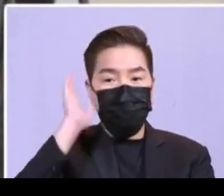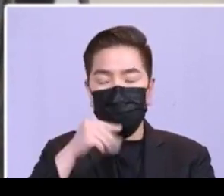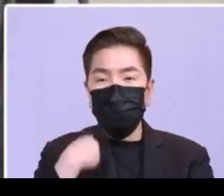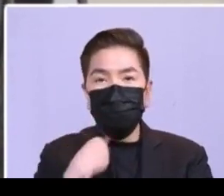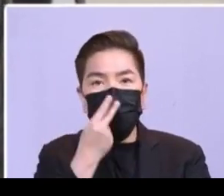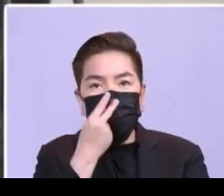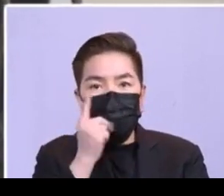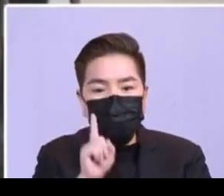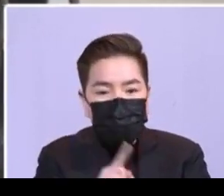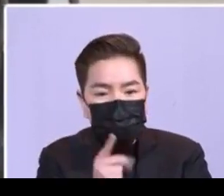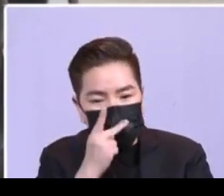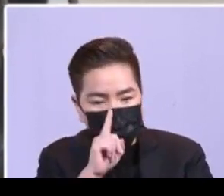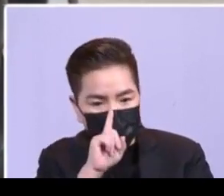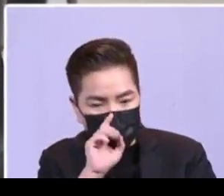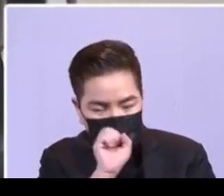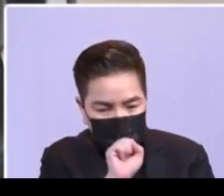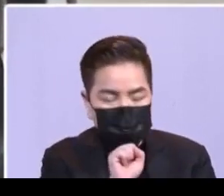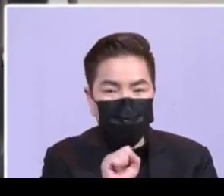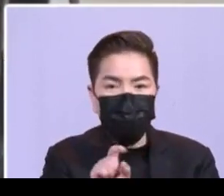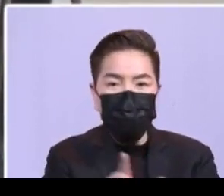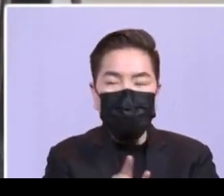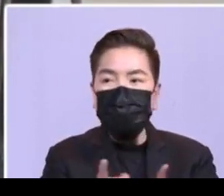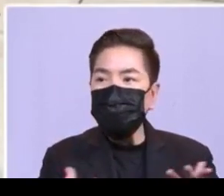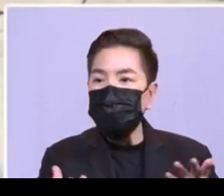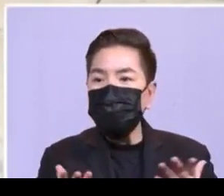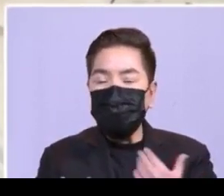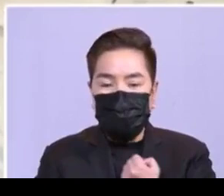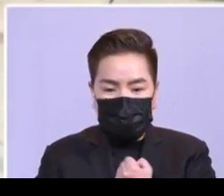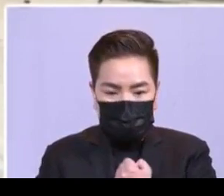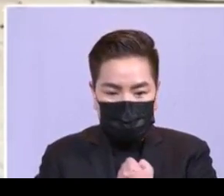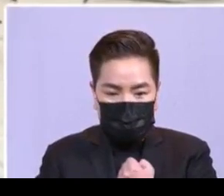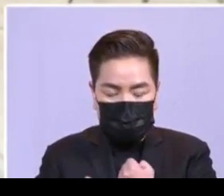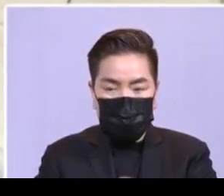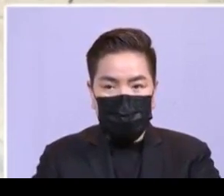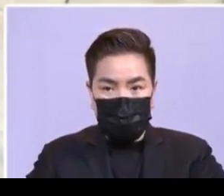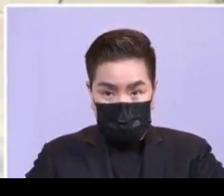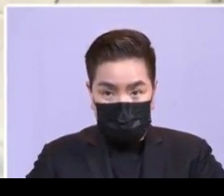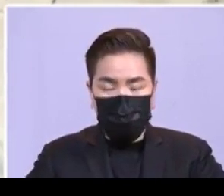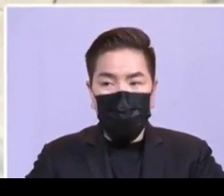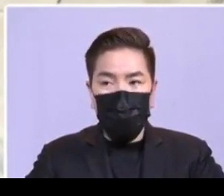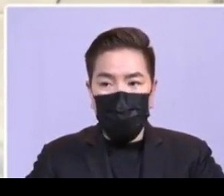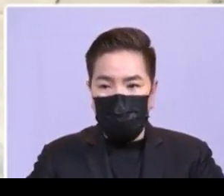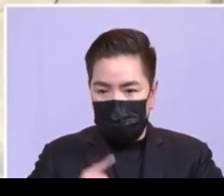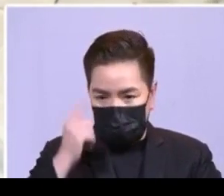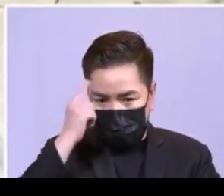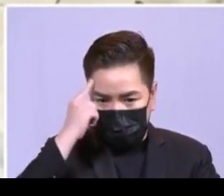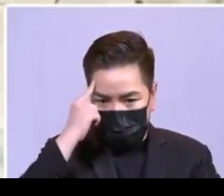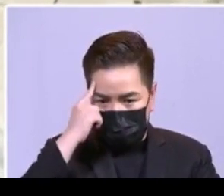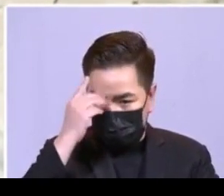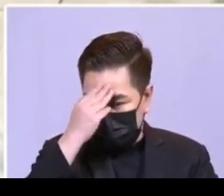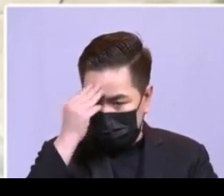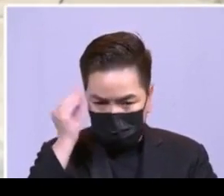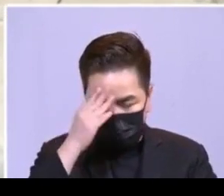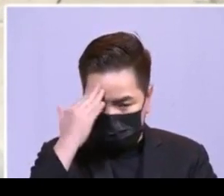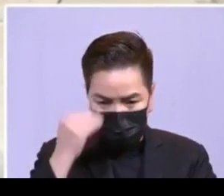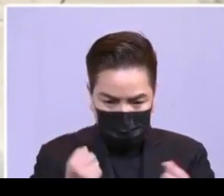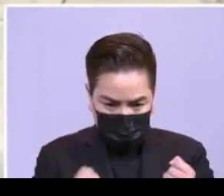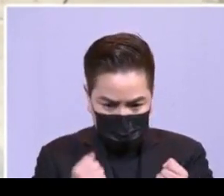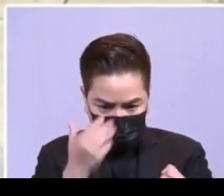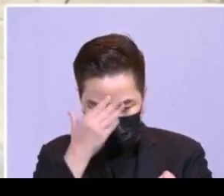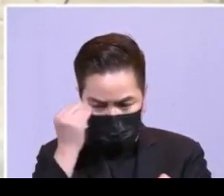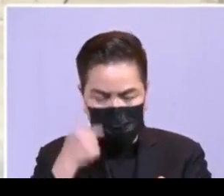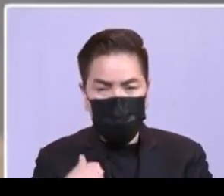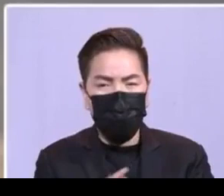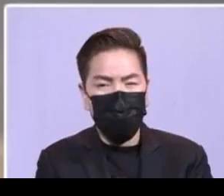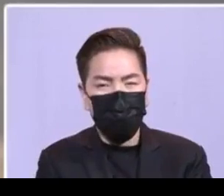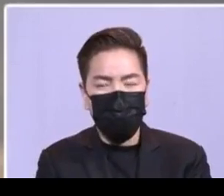าได้สังเกตเห็นแล้วก็ย้ำเตือนตัวเองกันได้ว่าต้องมีสติต้องมีสติทุกครั้งนะฮะที่อยู่หลังพวงมาลัยแม่ผมกลัว